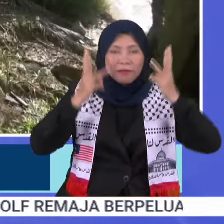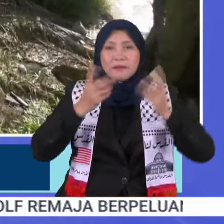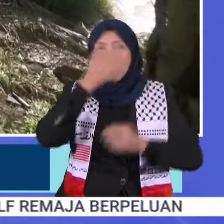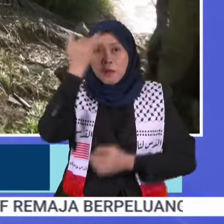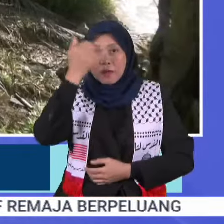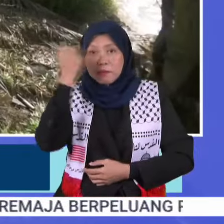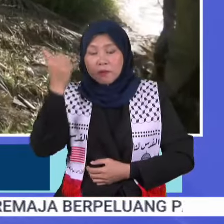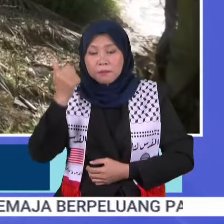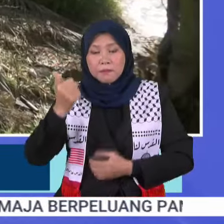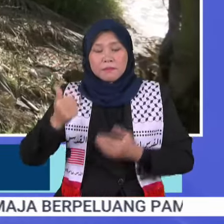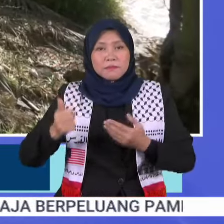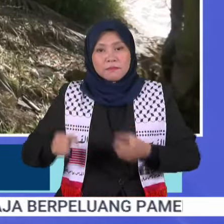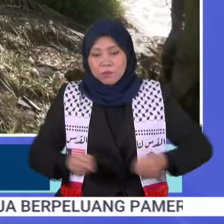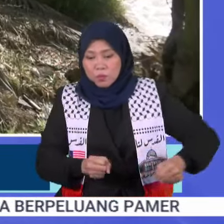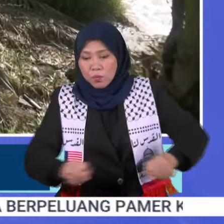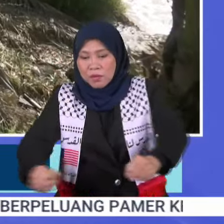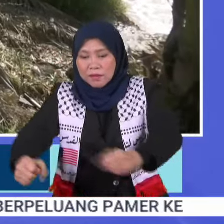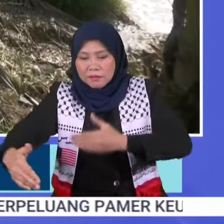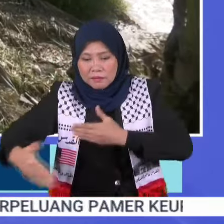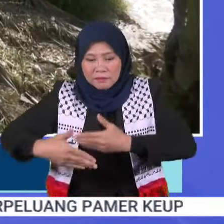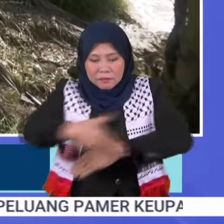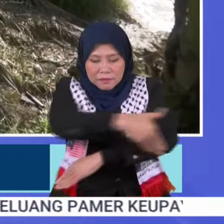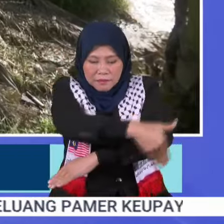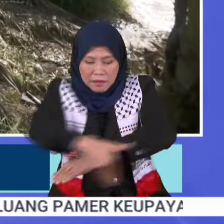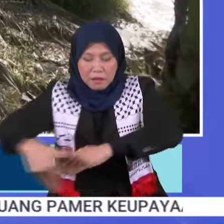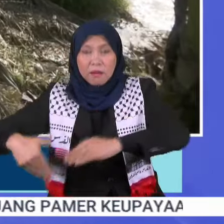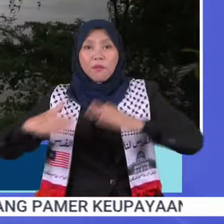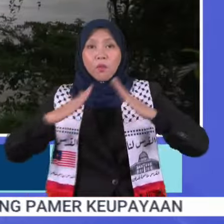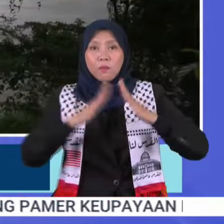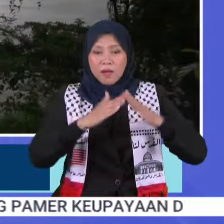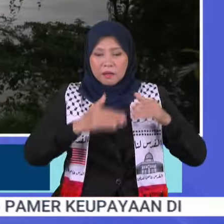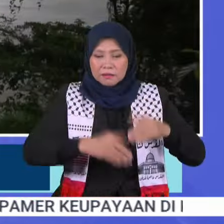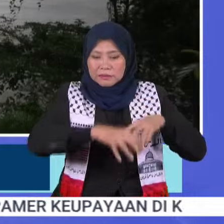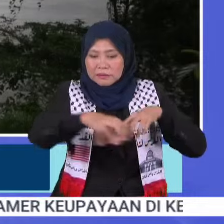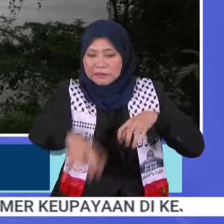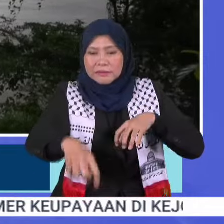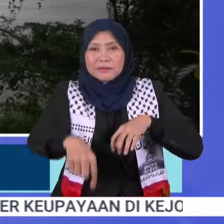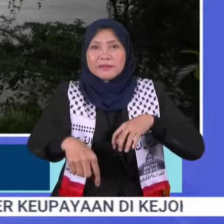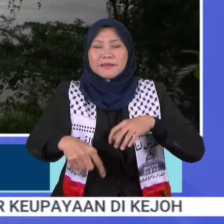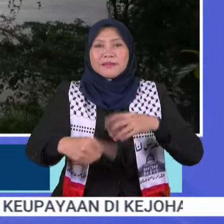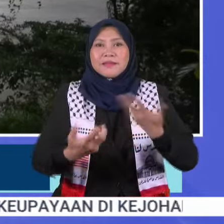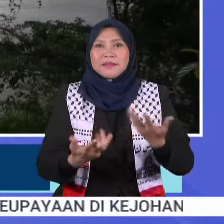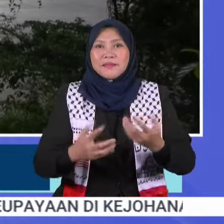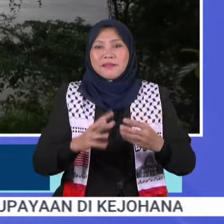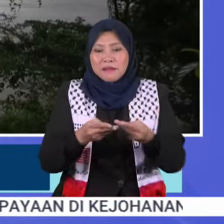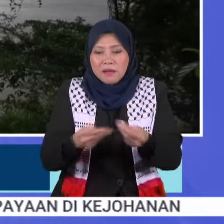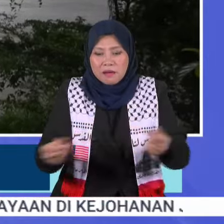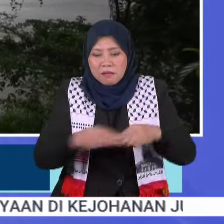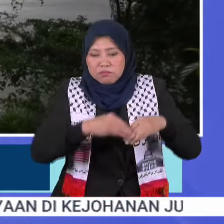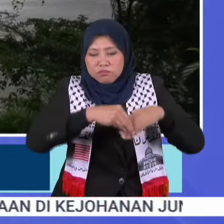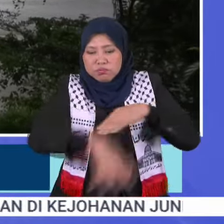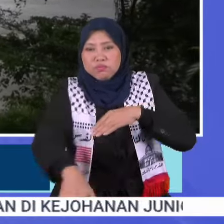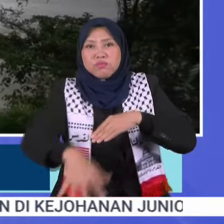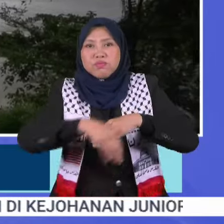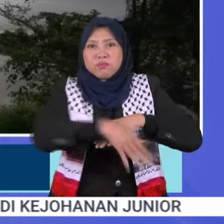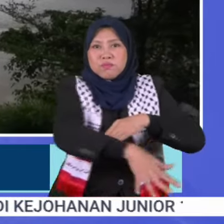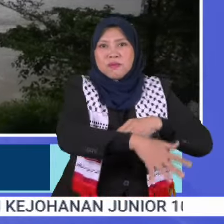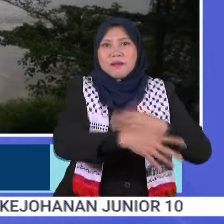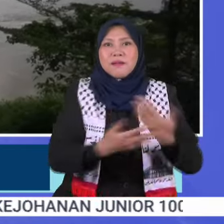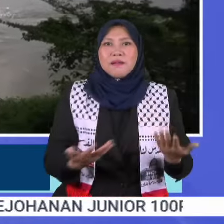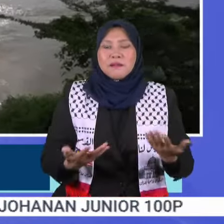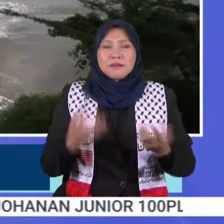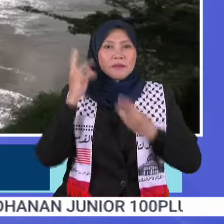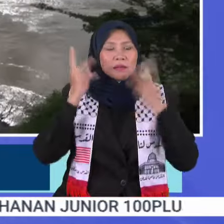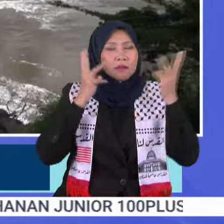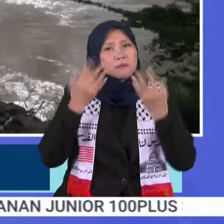Kelantan menghampiri kediaman mereka. Lebih membimbangkan, jarak antara tebing yang terhakis dengan kediaman salah seorang penduduk kini